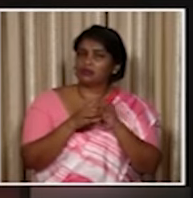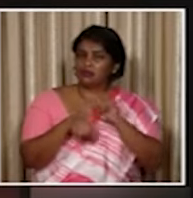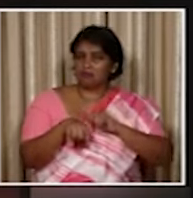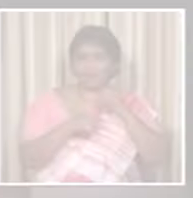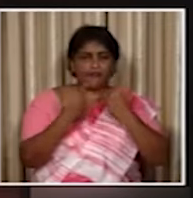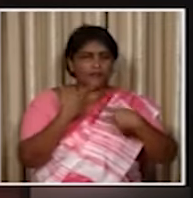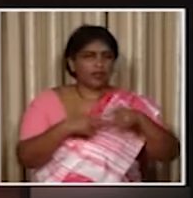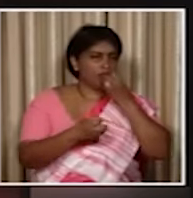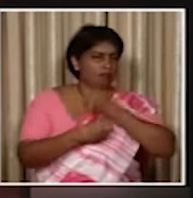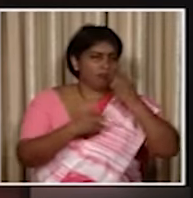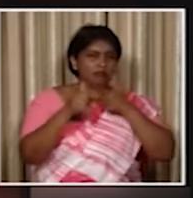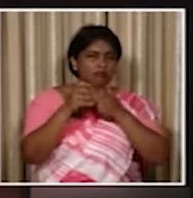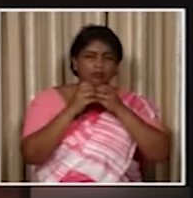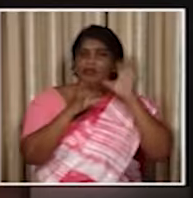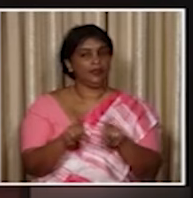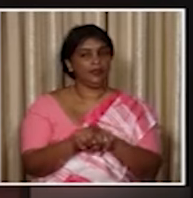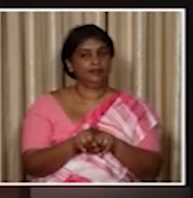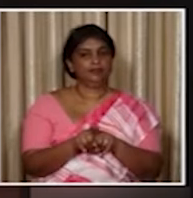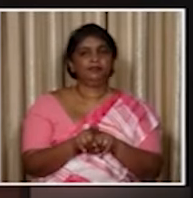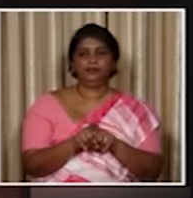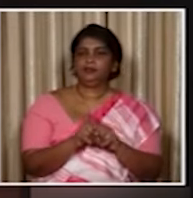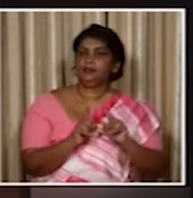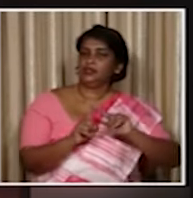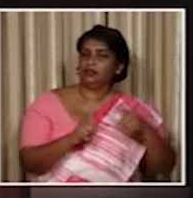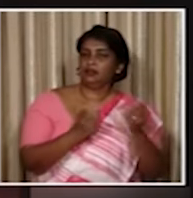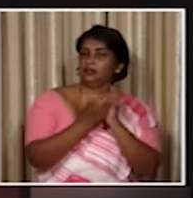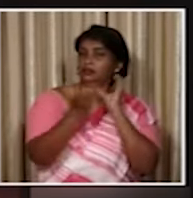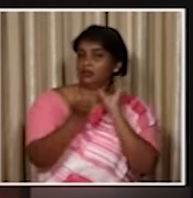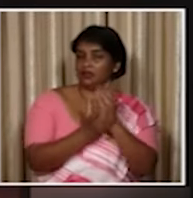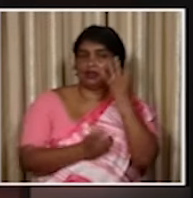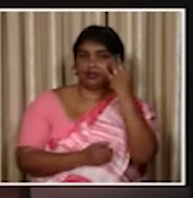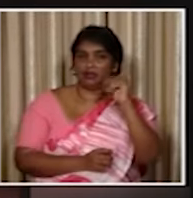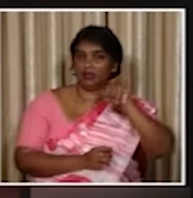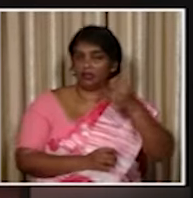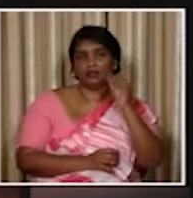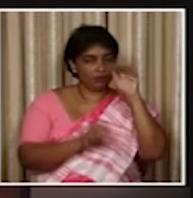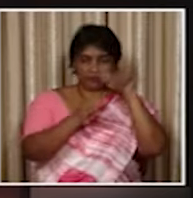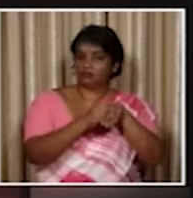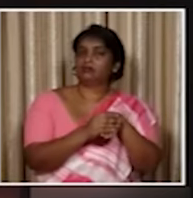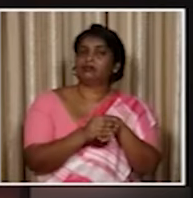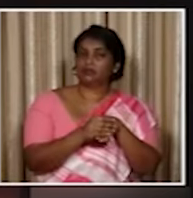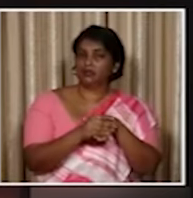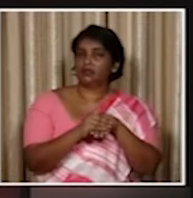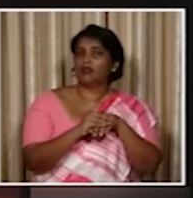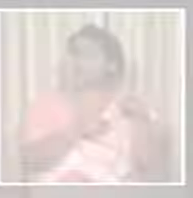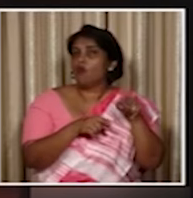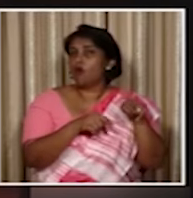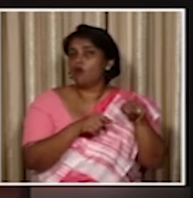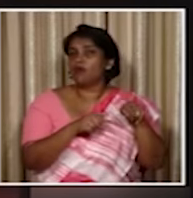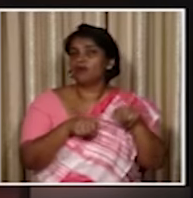කර ද්‍රව්‍ය ඇතුළත් වෙලා තිබෙනවා කියන එක තමයි වාර්තා වෙන්නේ. අනිකුත් බහලුම් 4644 තුල තිබුණ දේ ගැන